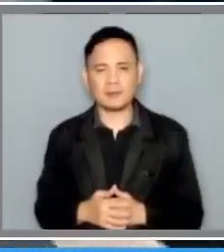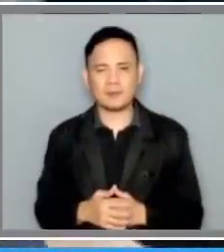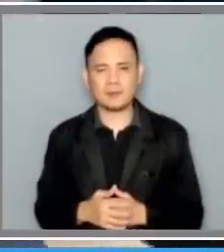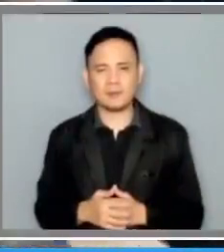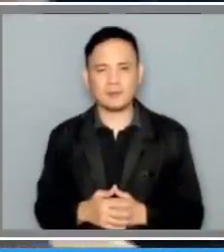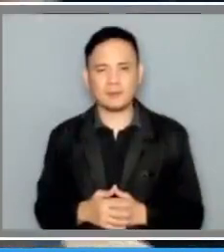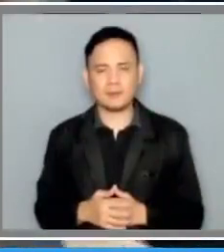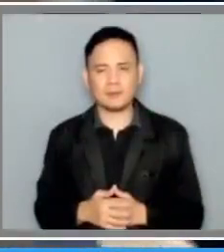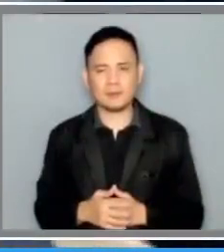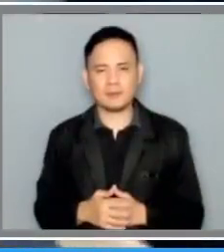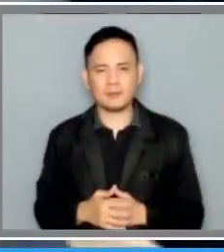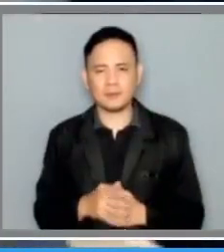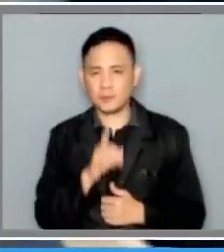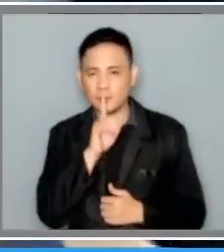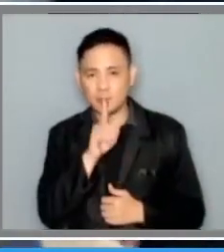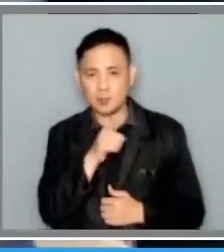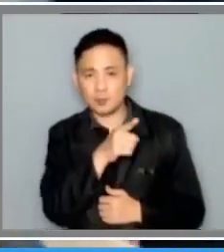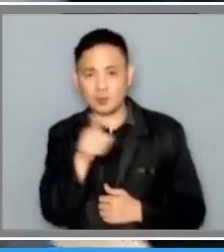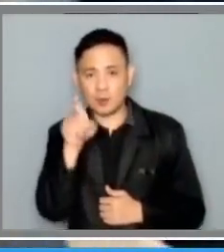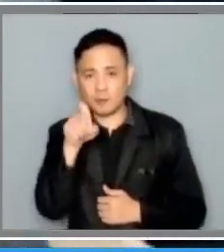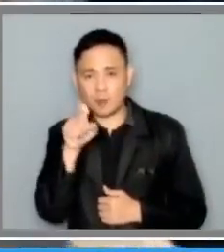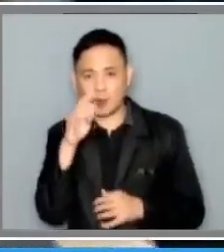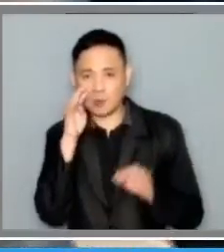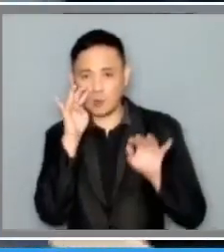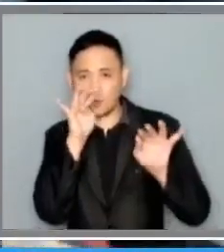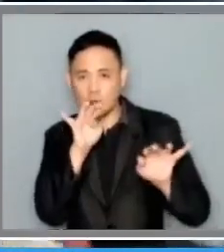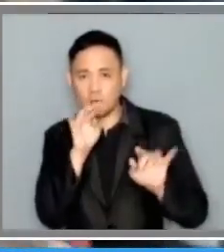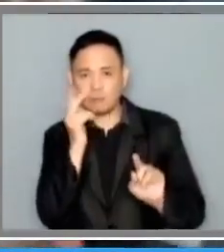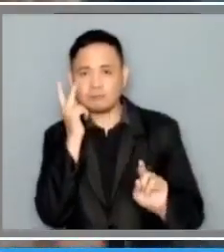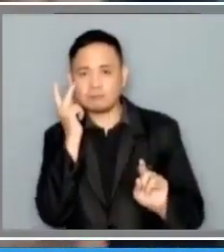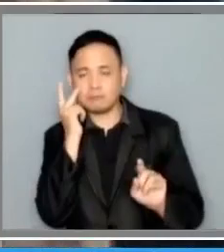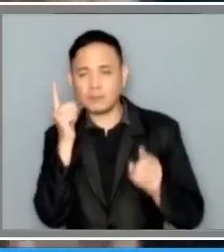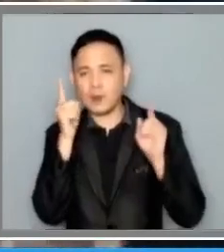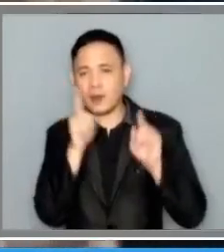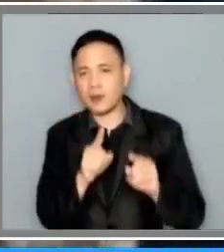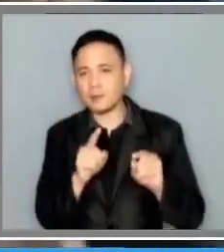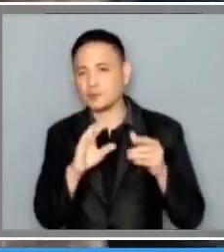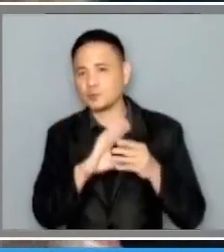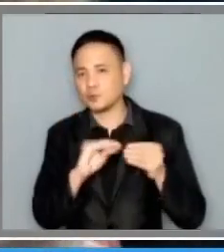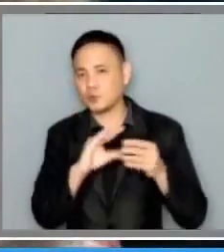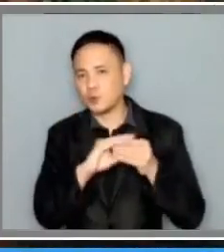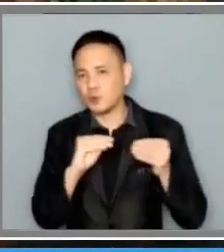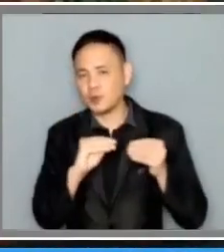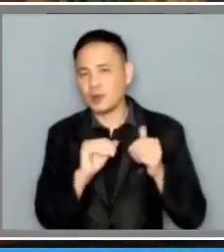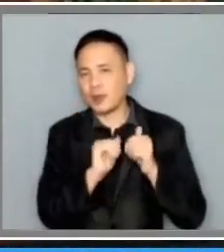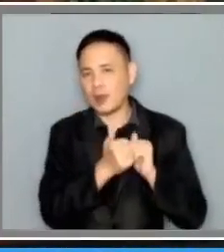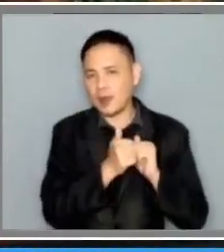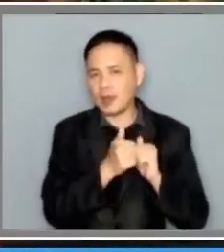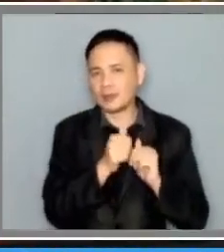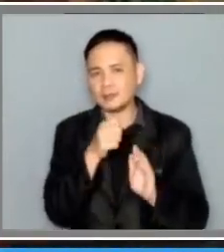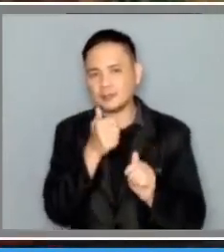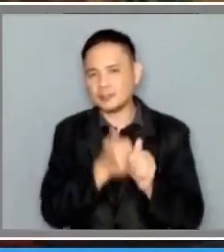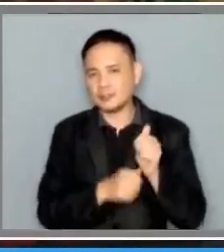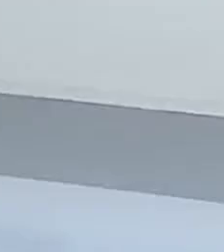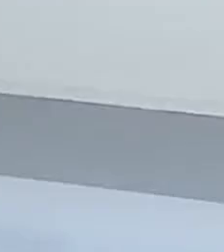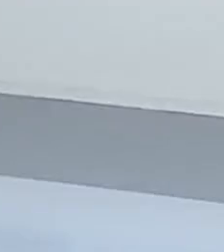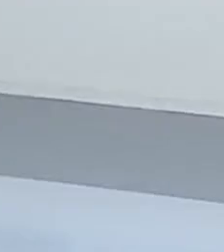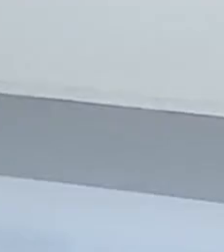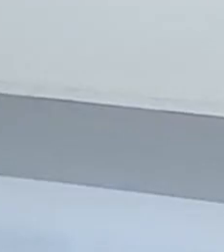nilang abangan yung magiging transition ng bawat characters. You can have